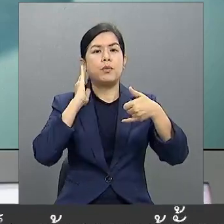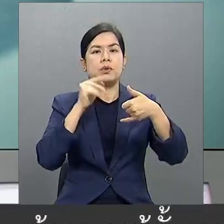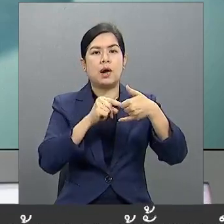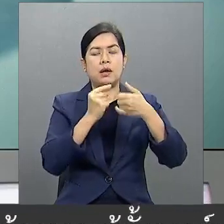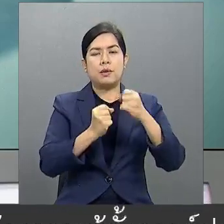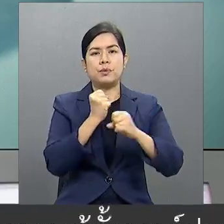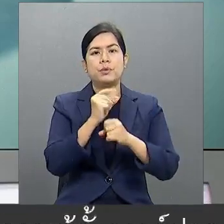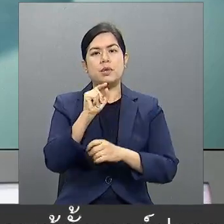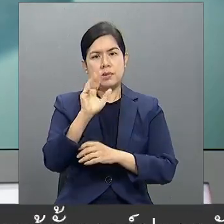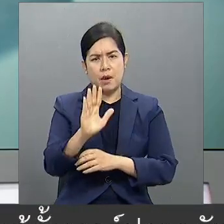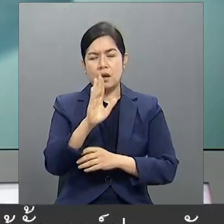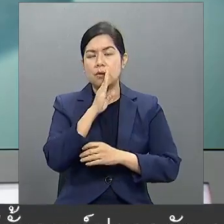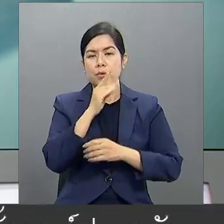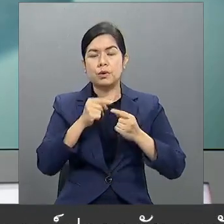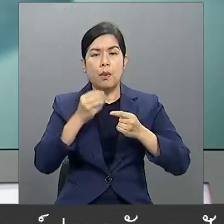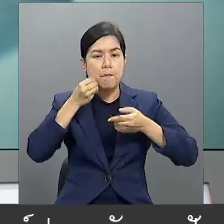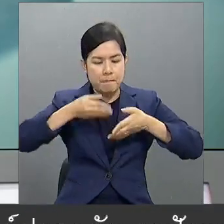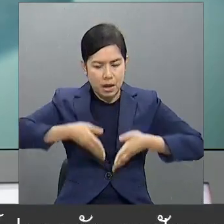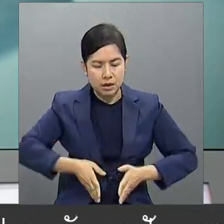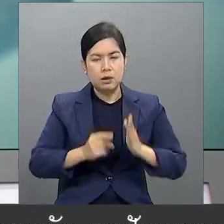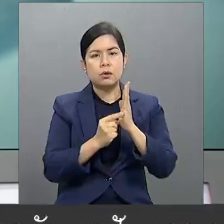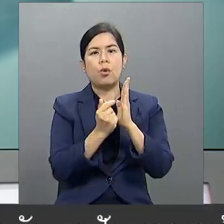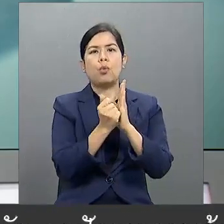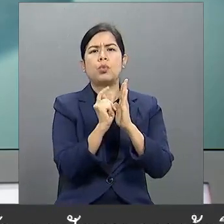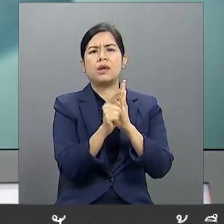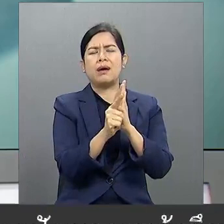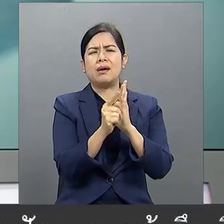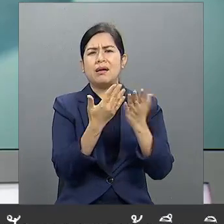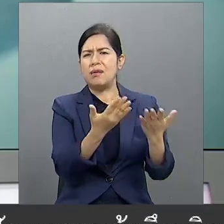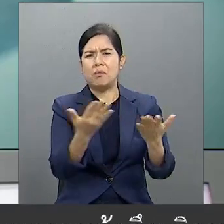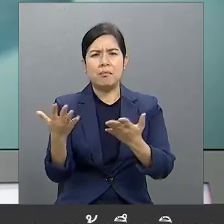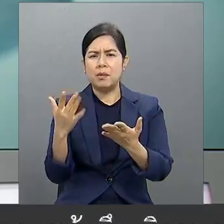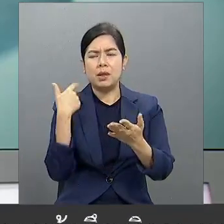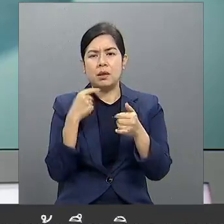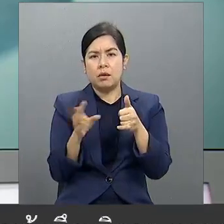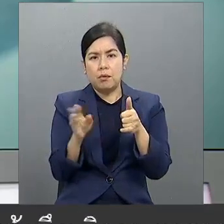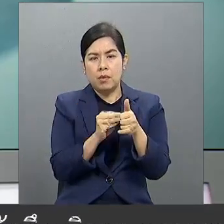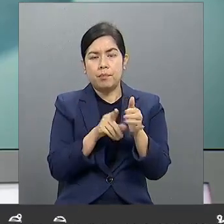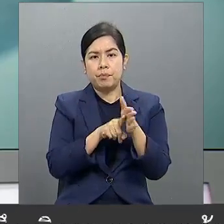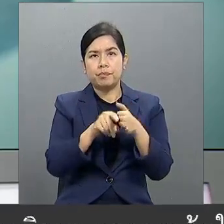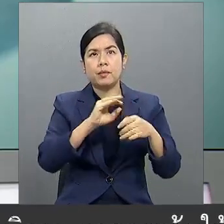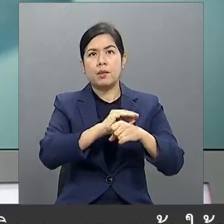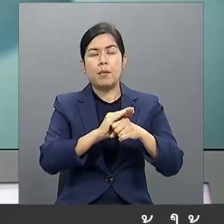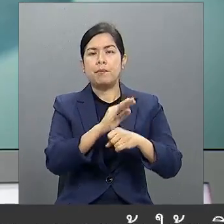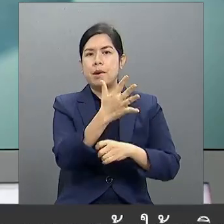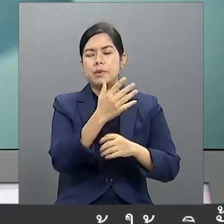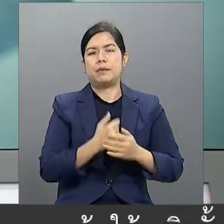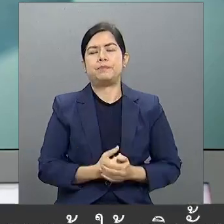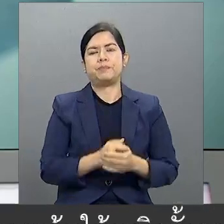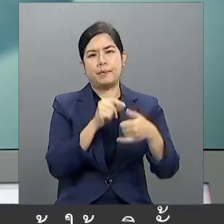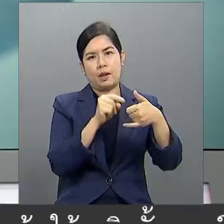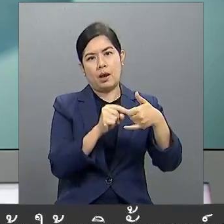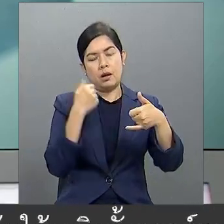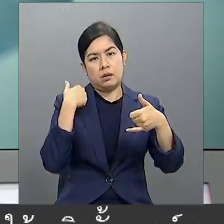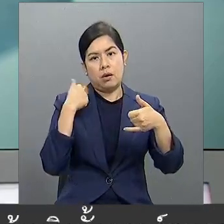อยู่จังหวัดอุทัยธานีอุทัยธานีนี่แทบไม่ได้ยินรายงานผู้ติดเชื้อเลยนะคะในจังหวัดเขาไม่มีโรคกลุ่มเสี่ย